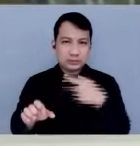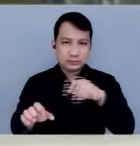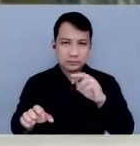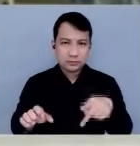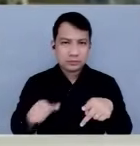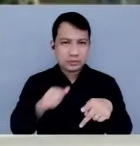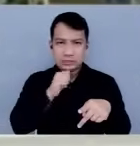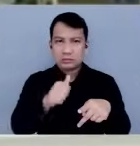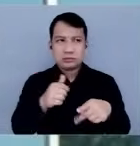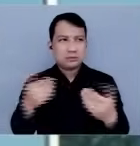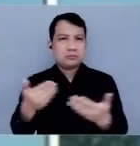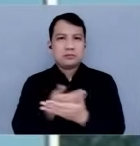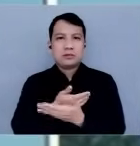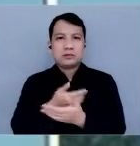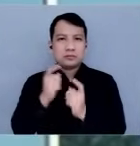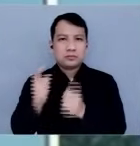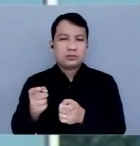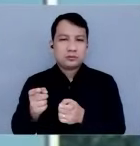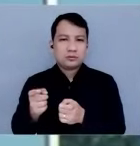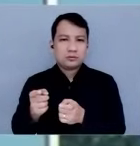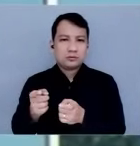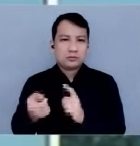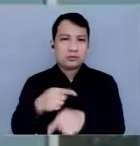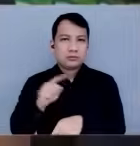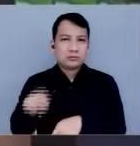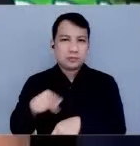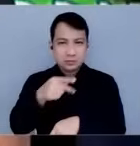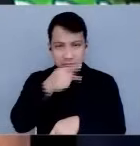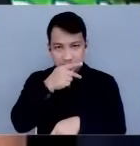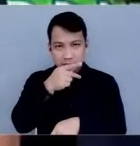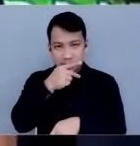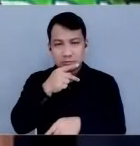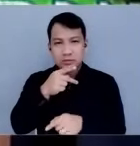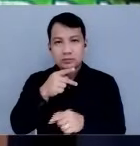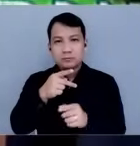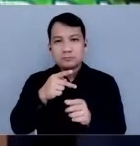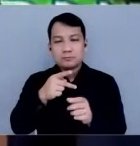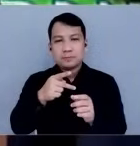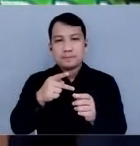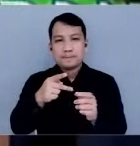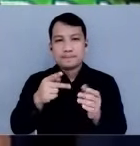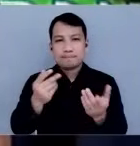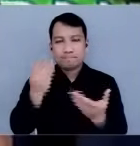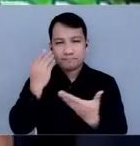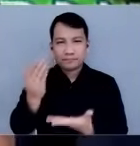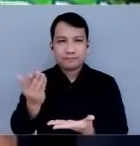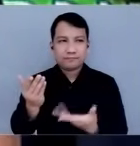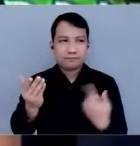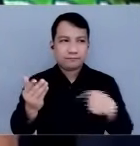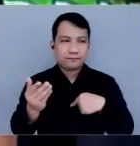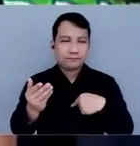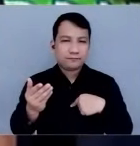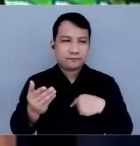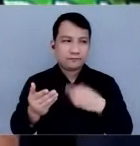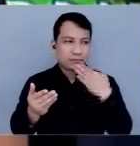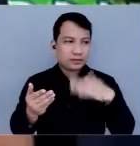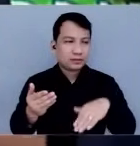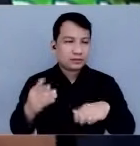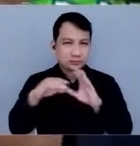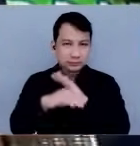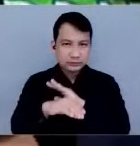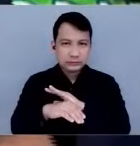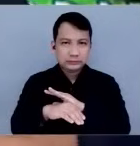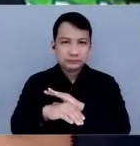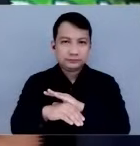ang pag-aalok ng reward money na galing sa mga pribadong individual. Alam po natin, pag may mga heinous crimes, even